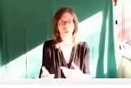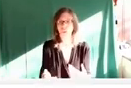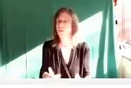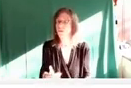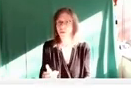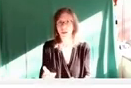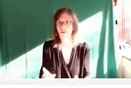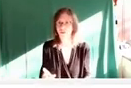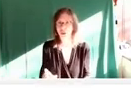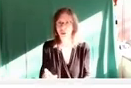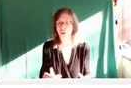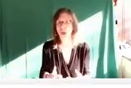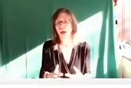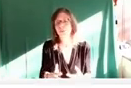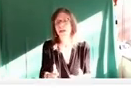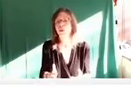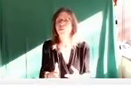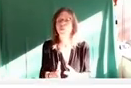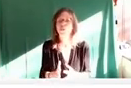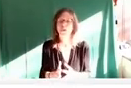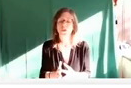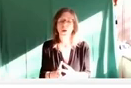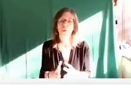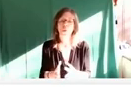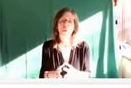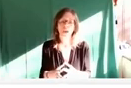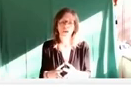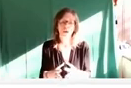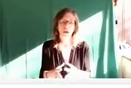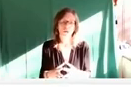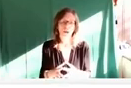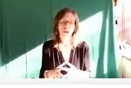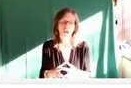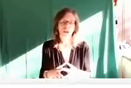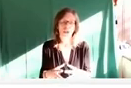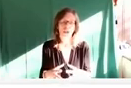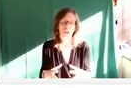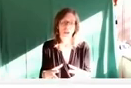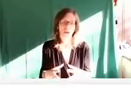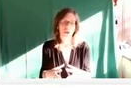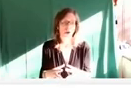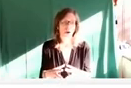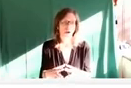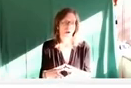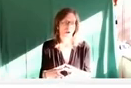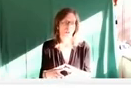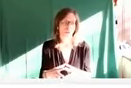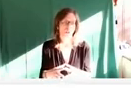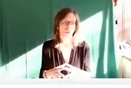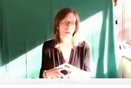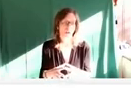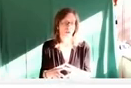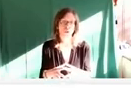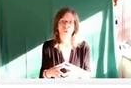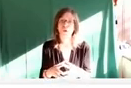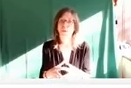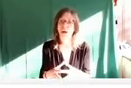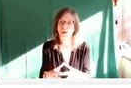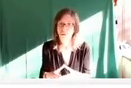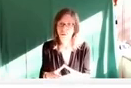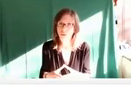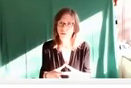c'est un peu un cercle vicieux, mais le but, ce serait au moins de rendre les données disponibles